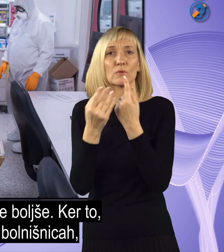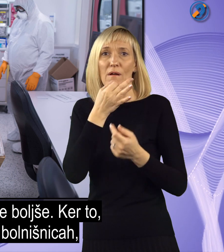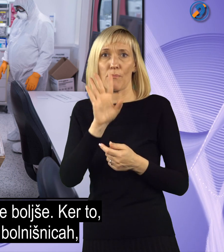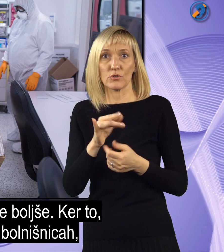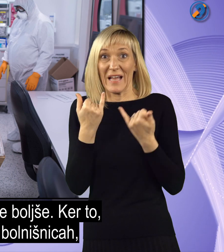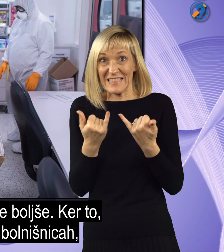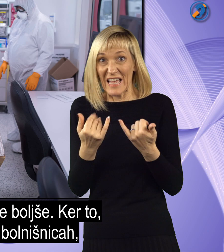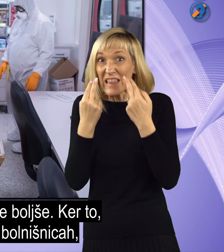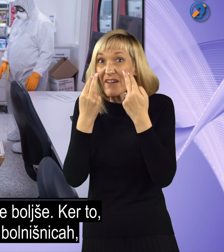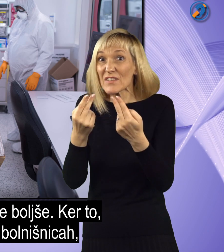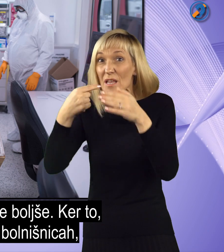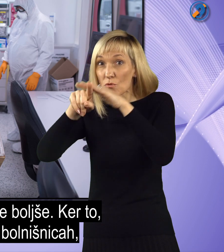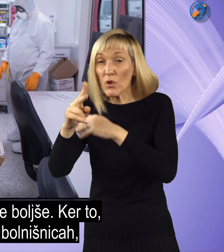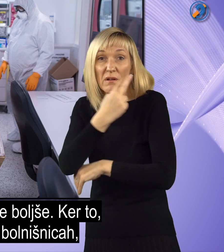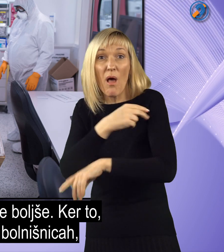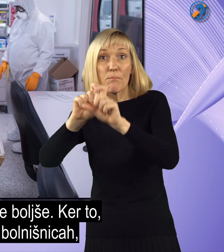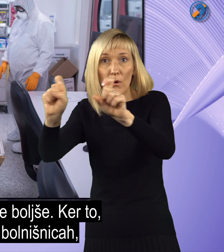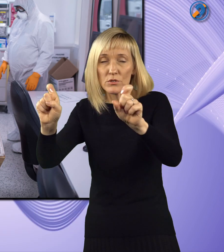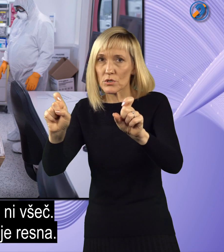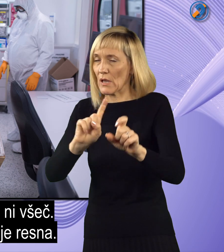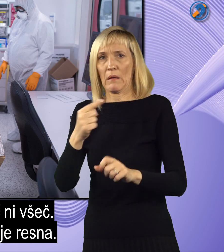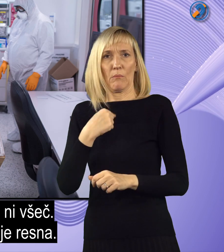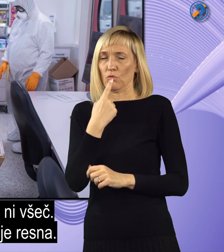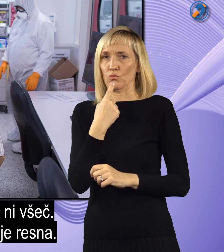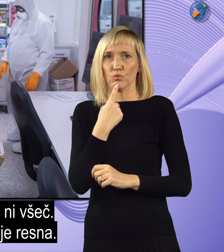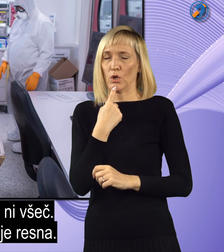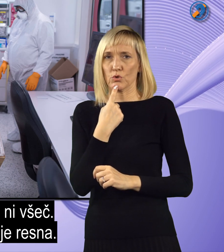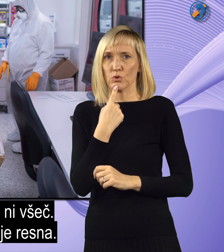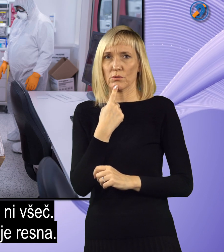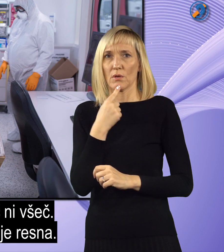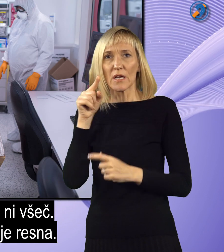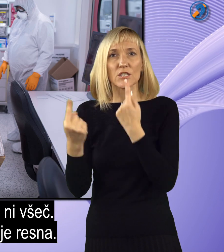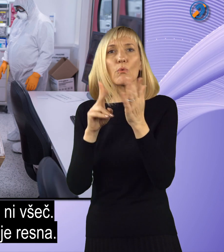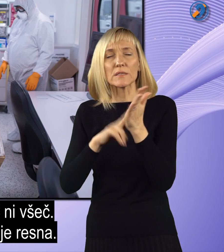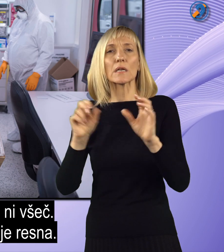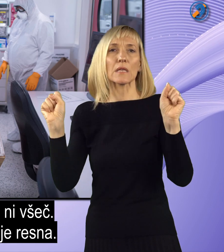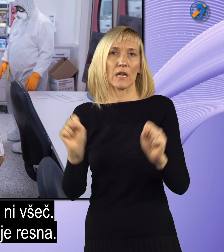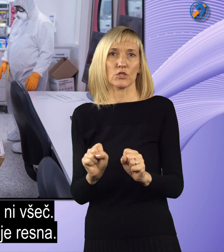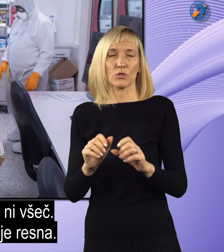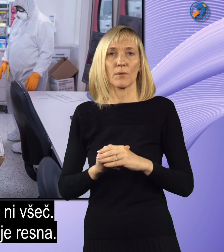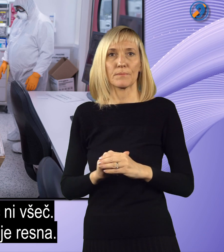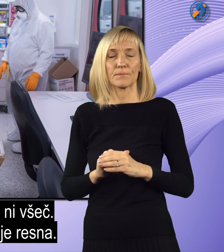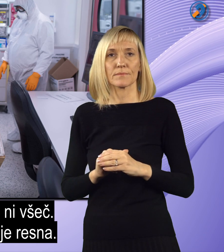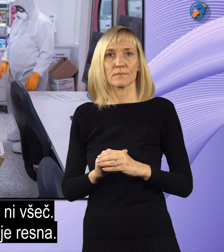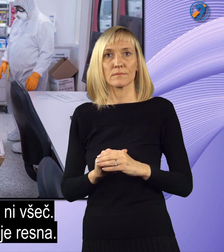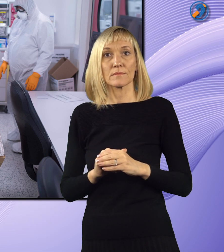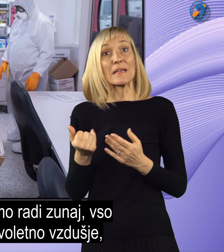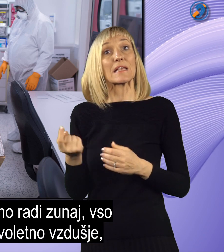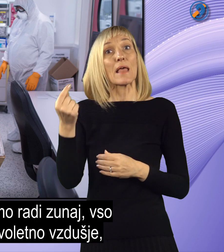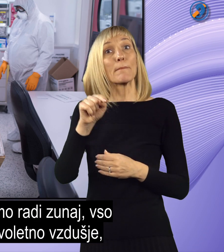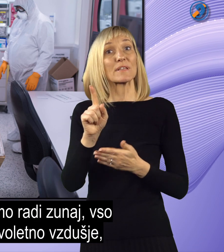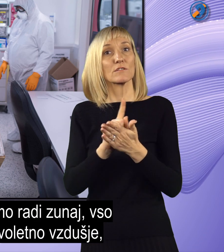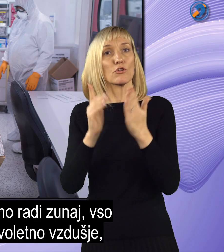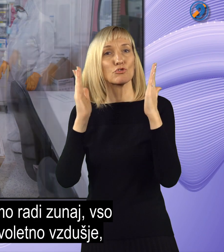bodo razmere boljše, ker to dejansko, kar vidimo v bolnišnicah, nam pač ni všeč. Situacija je resna.